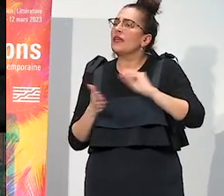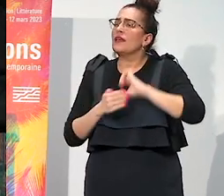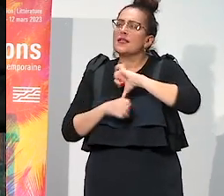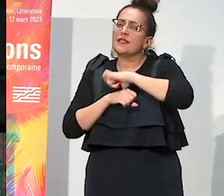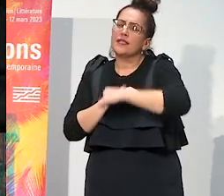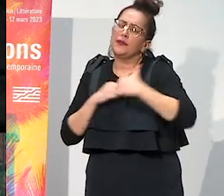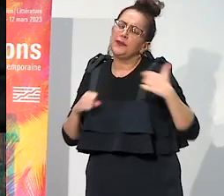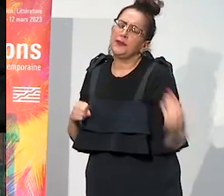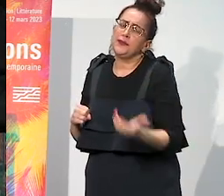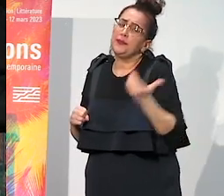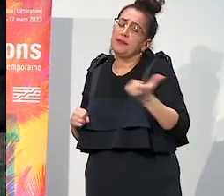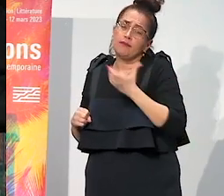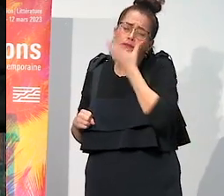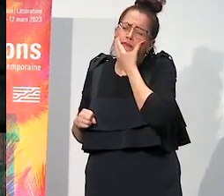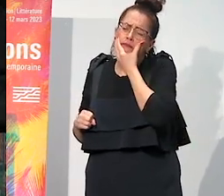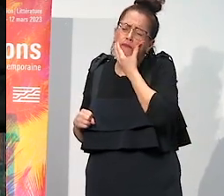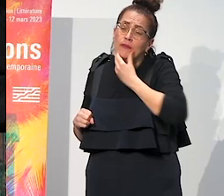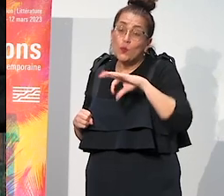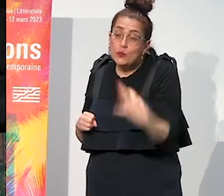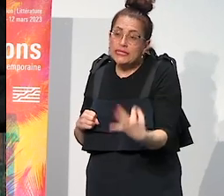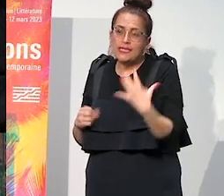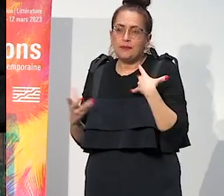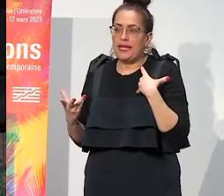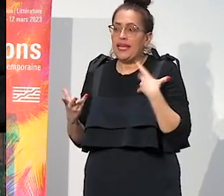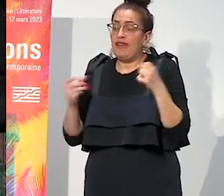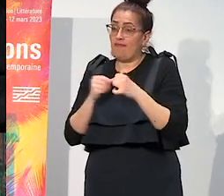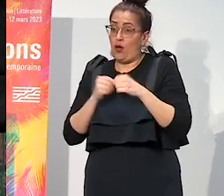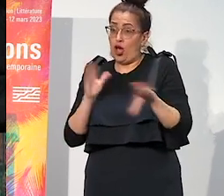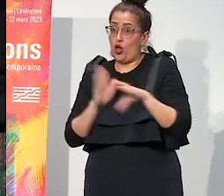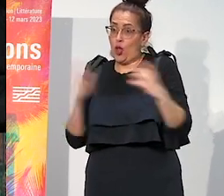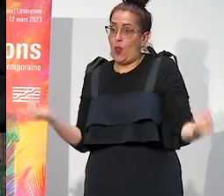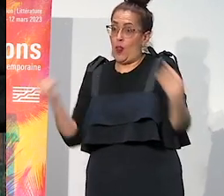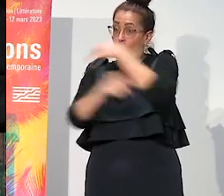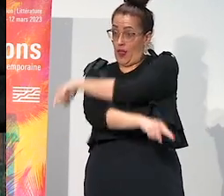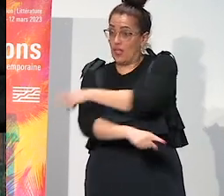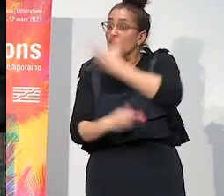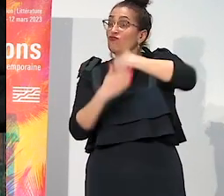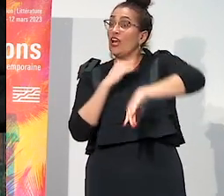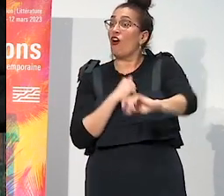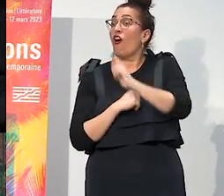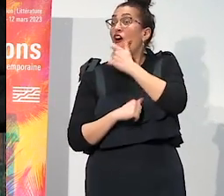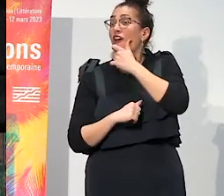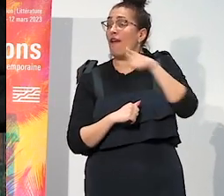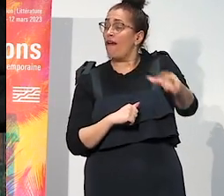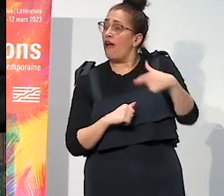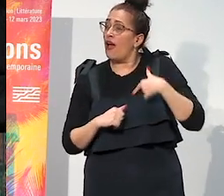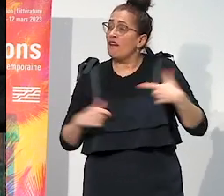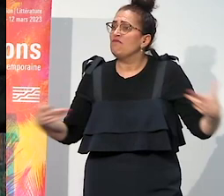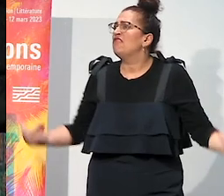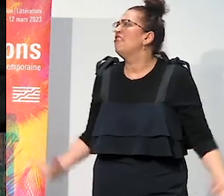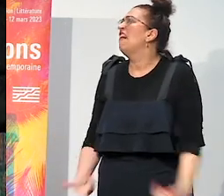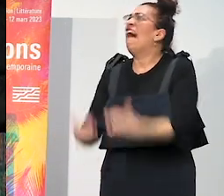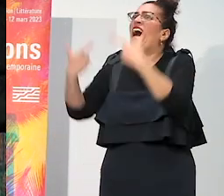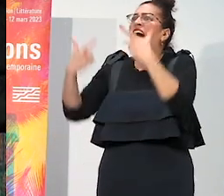très fort, mais c'est que finalement, elle n'a fait qu'inverser les codes et qu'il y a eu un scandale en Angleterre absolument majeur sur ce livre.